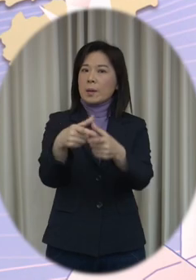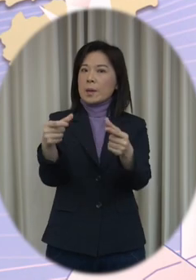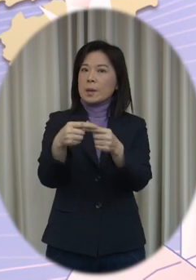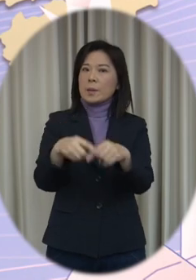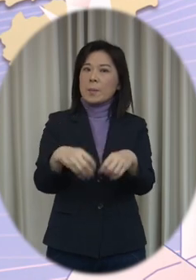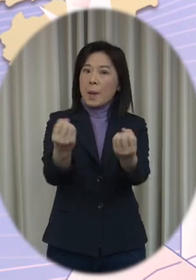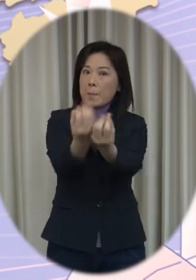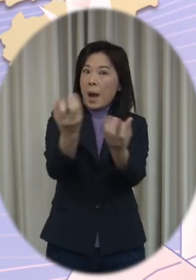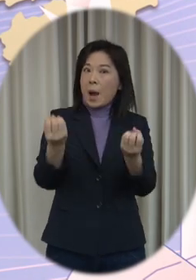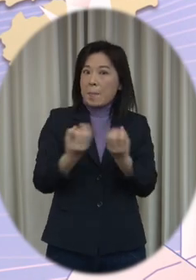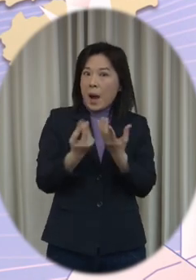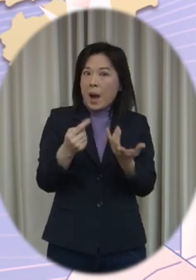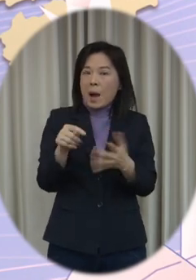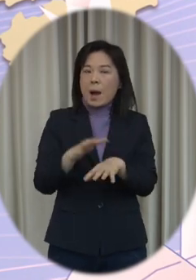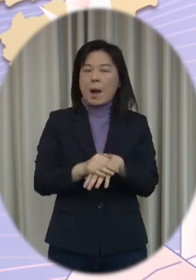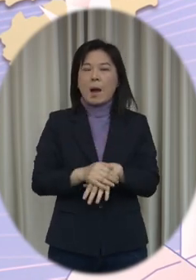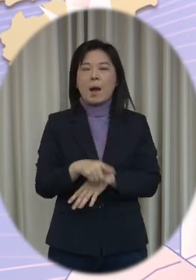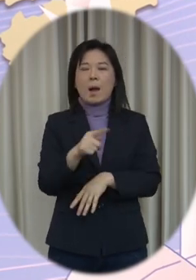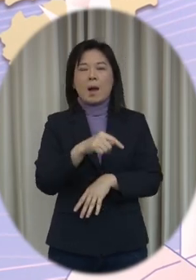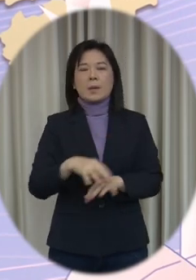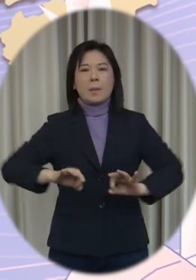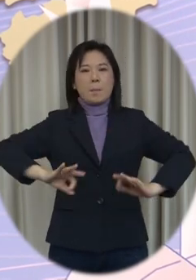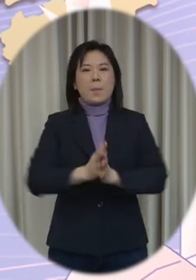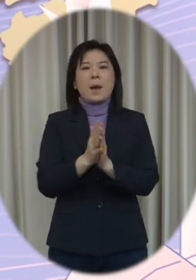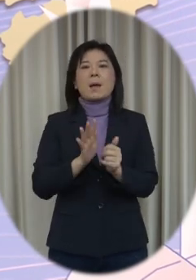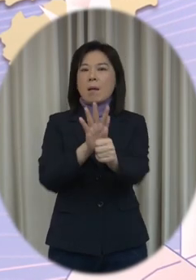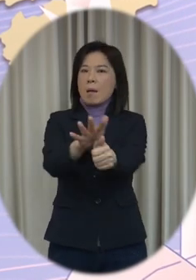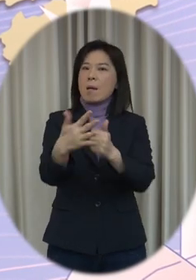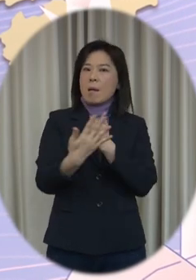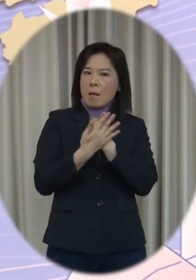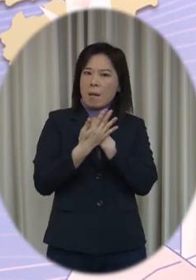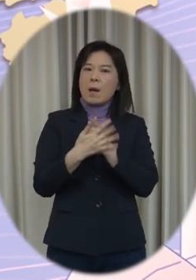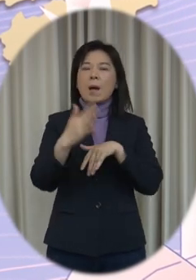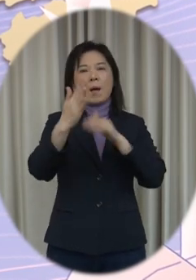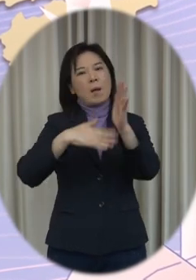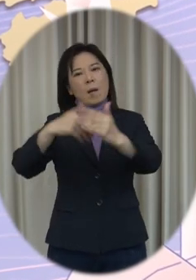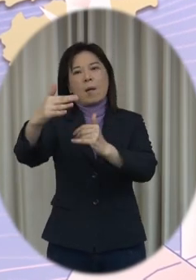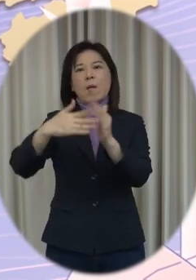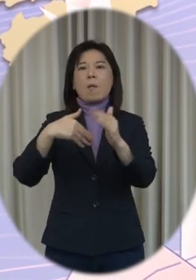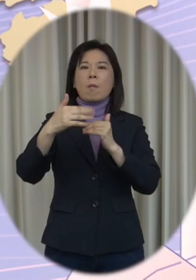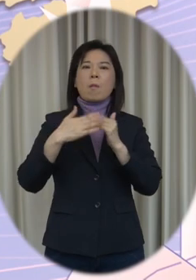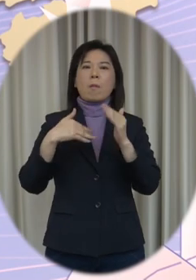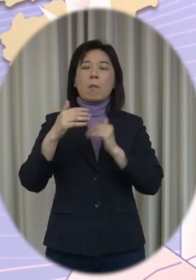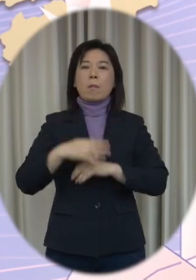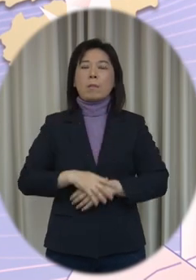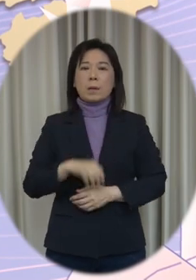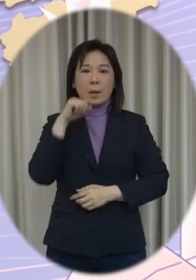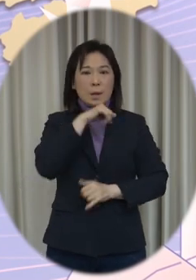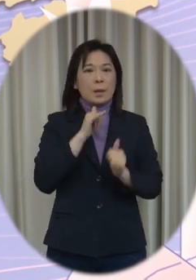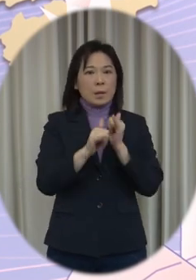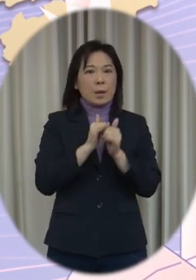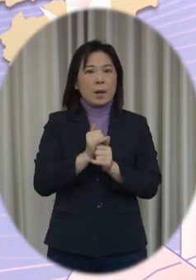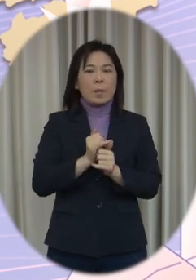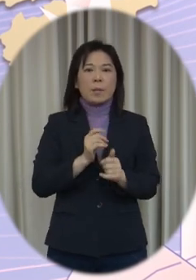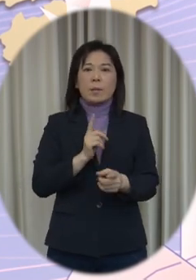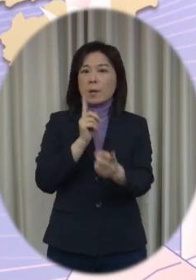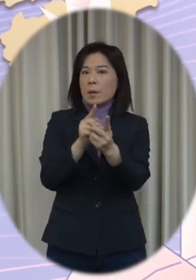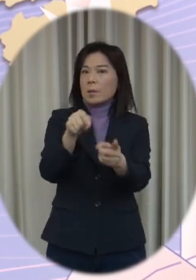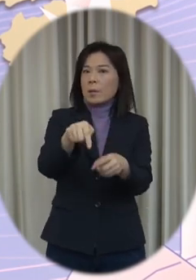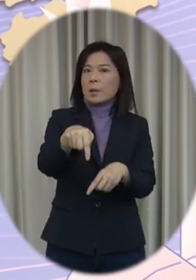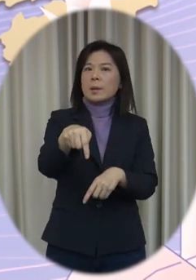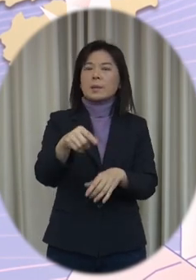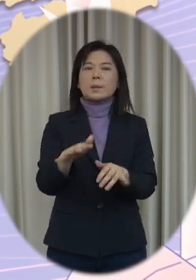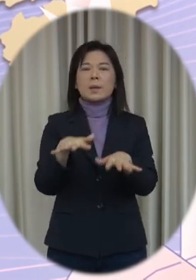灾害，总是在第一时间伸出援手，互相扶持。台湾民众对这次灾